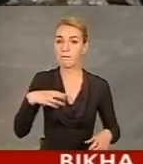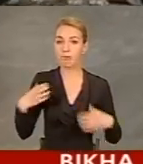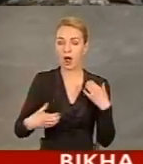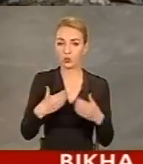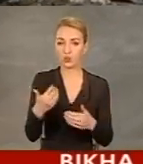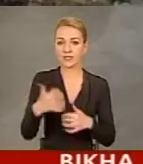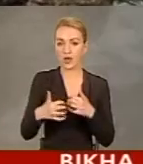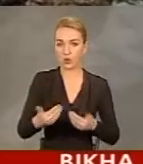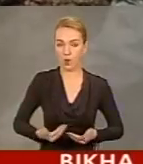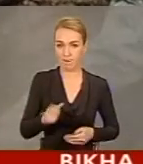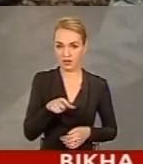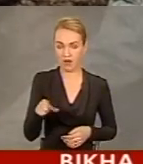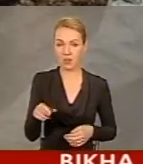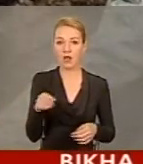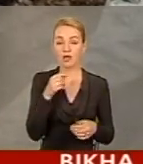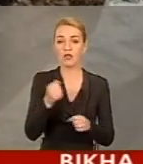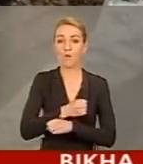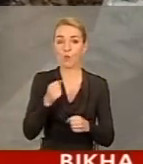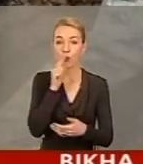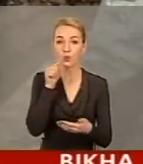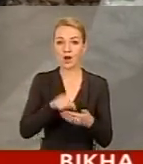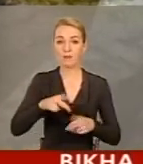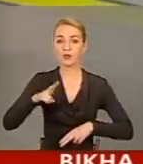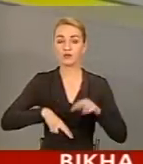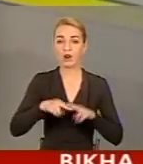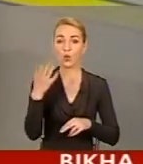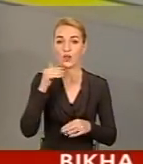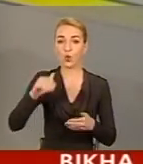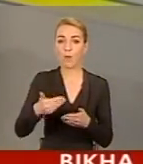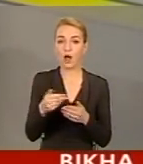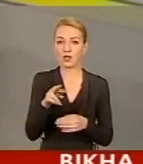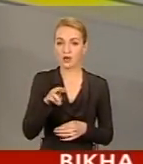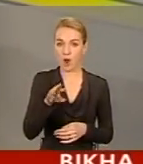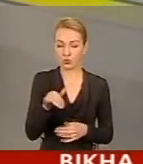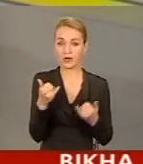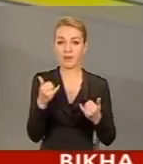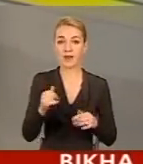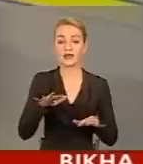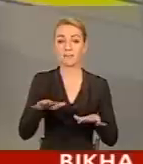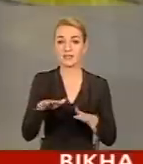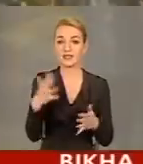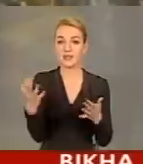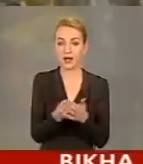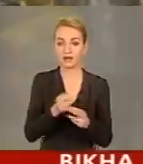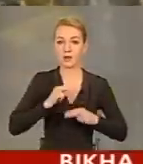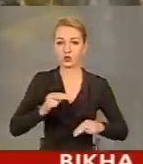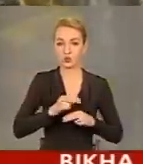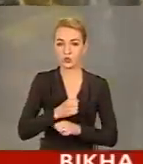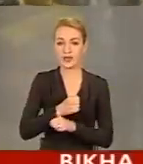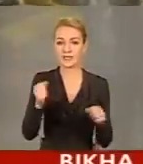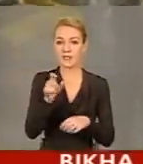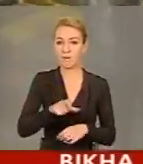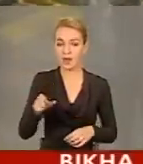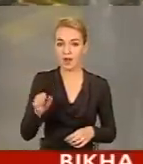громадян. На бомбу випадково натрапили будівельники, коли копали яму. Тепер на місці знахідки працюють сапери, але навряд чи